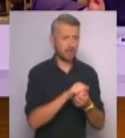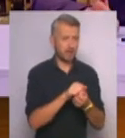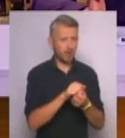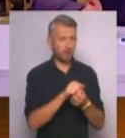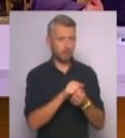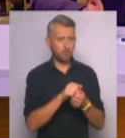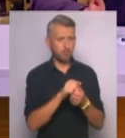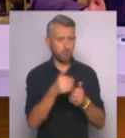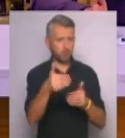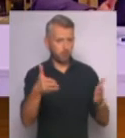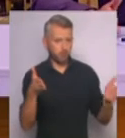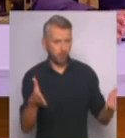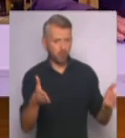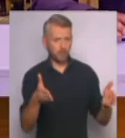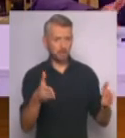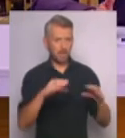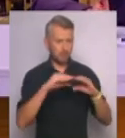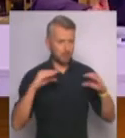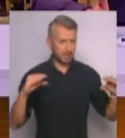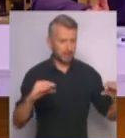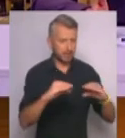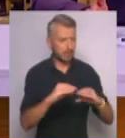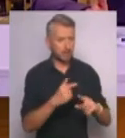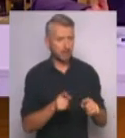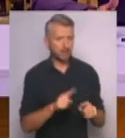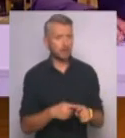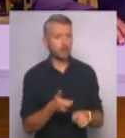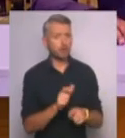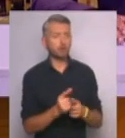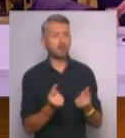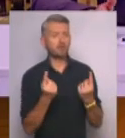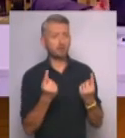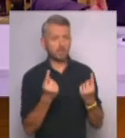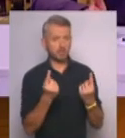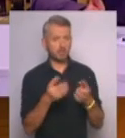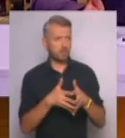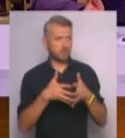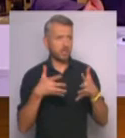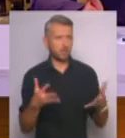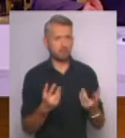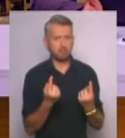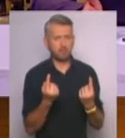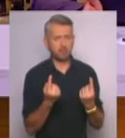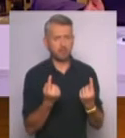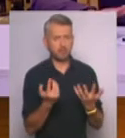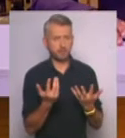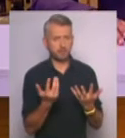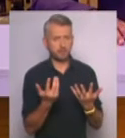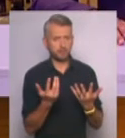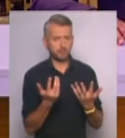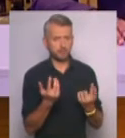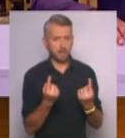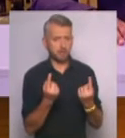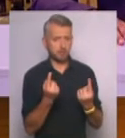плити, сварі. Серйозні такі дійсно. Звичайно, це досить частини. Велика, ну, масштабна такі. Навіть, габаритне сміття, да,